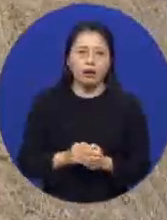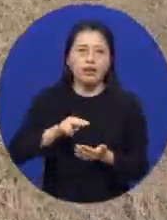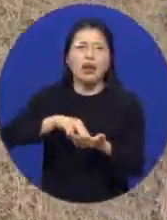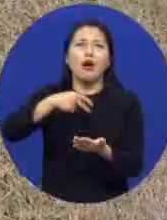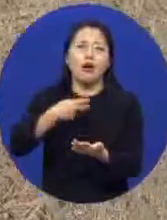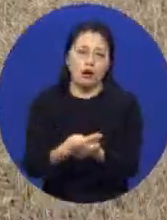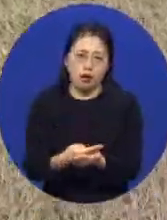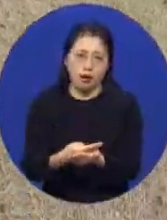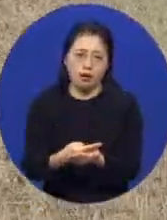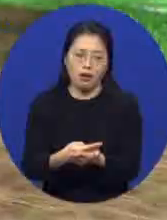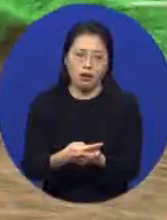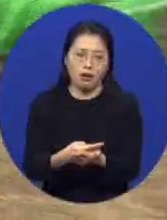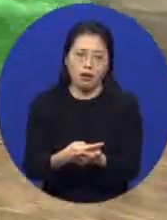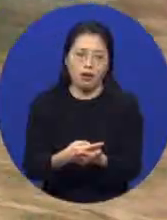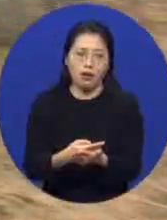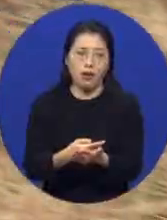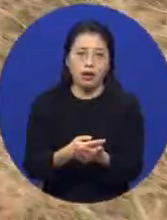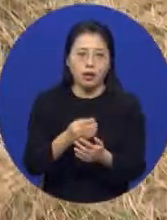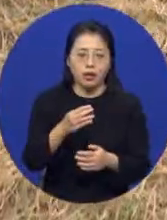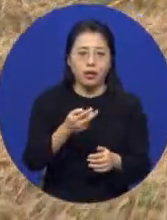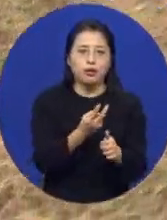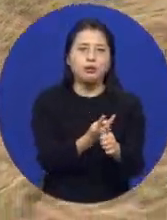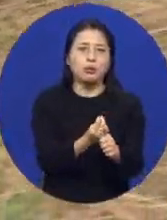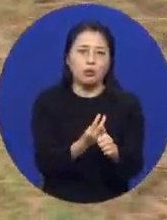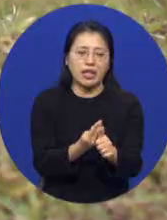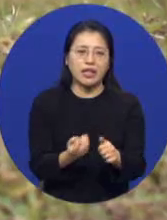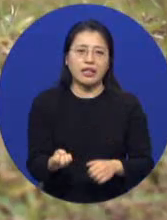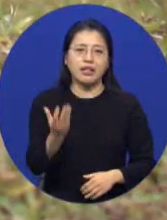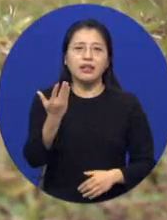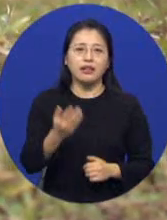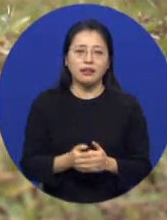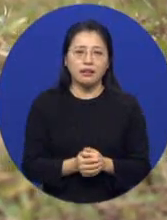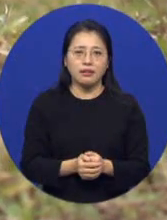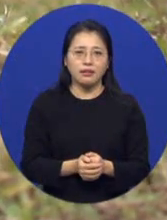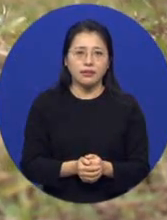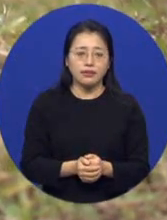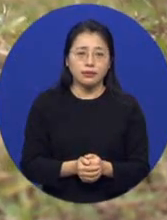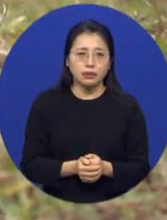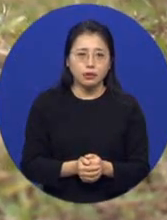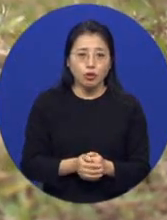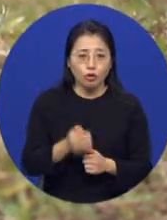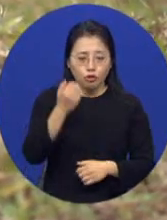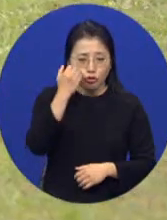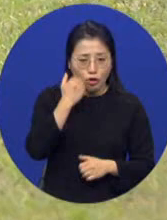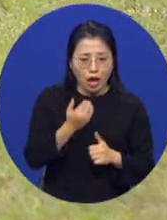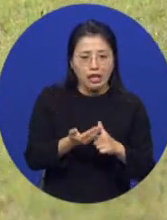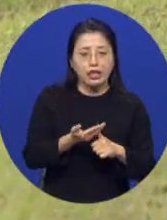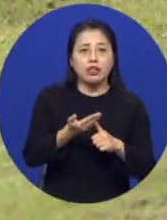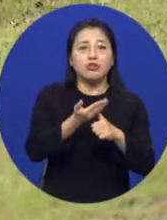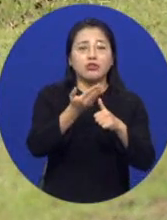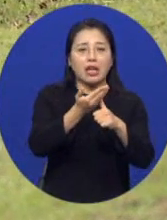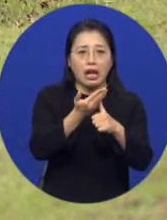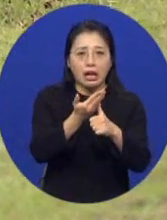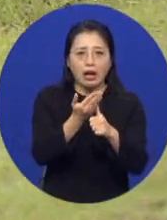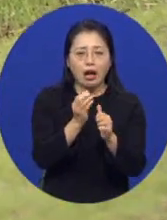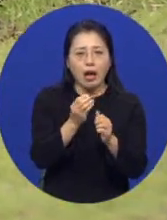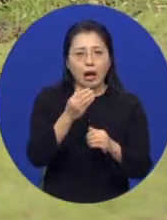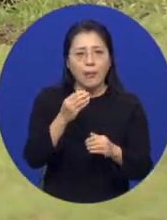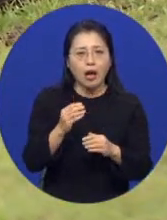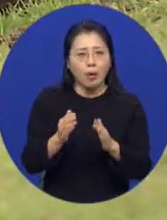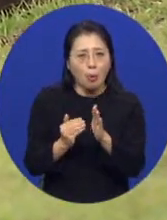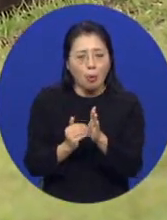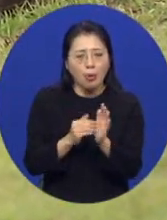오 엎어지고 넘어지고 토끼의 승입니다 누군가 기르다 유기한 것으로 추정되는 굴토끼들은